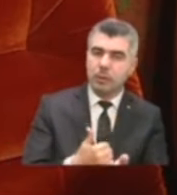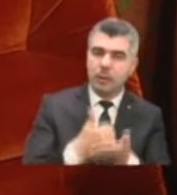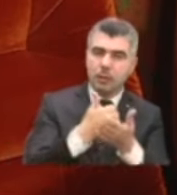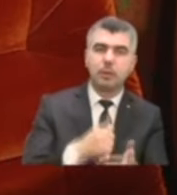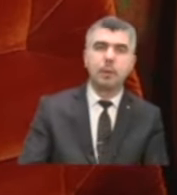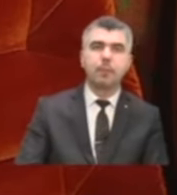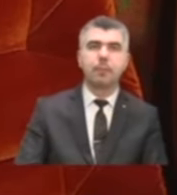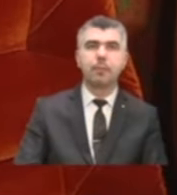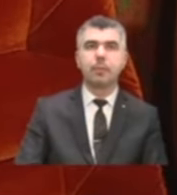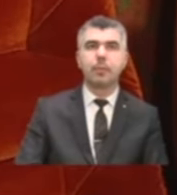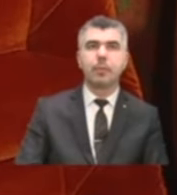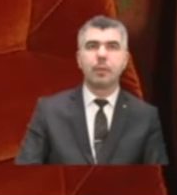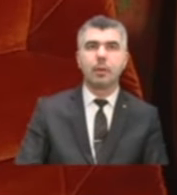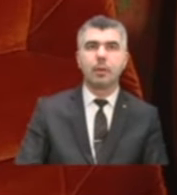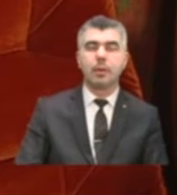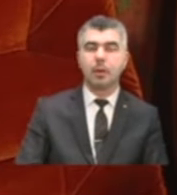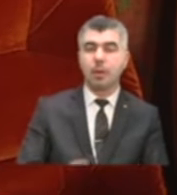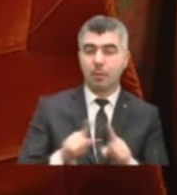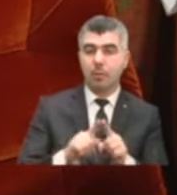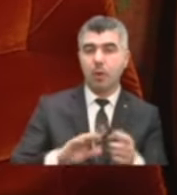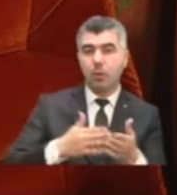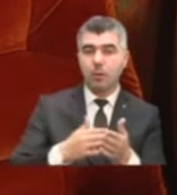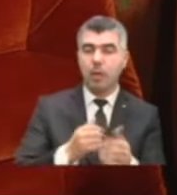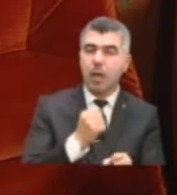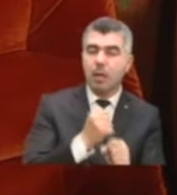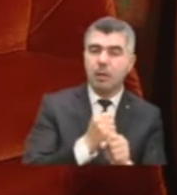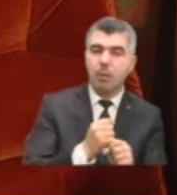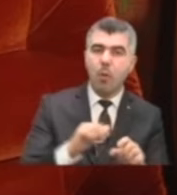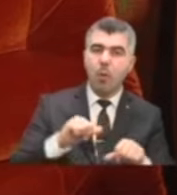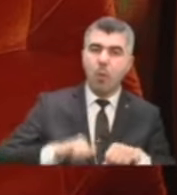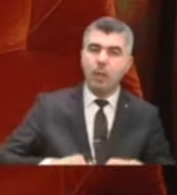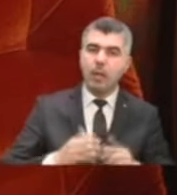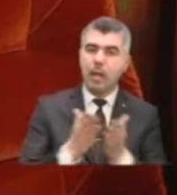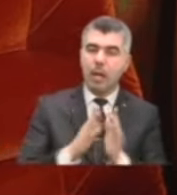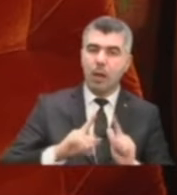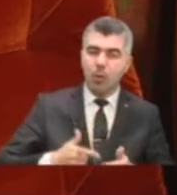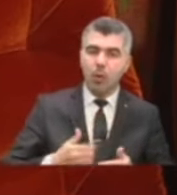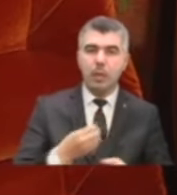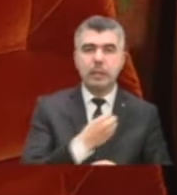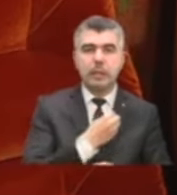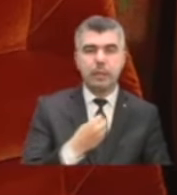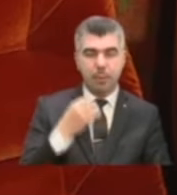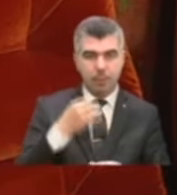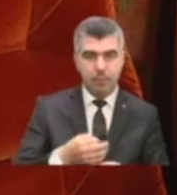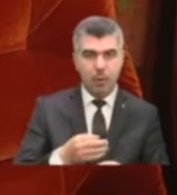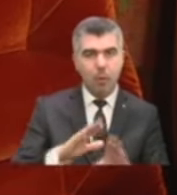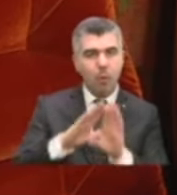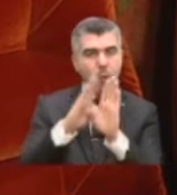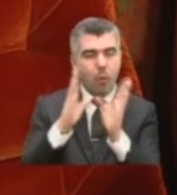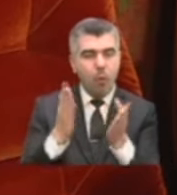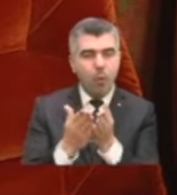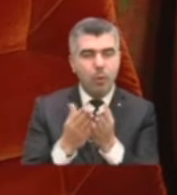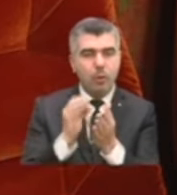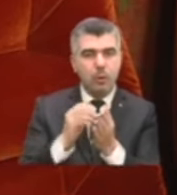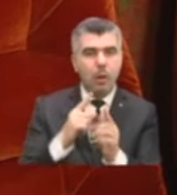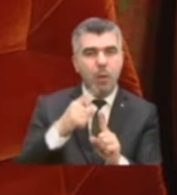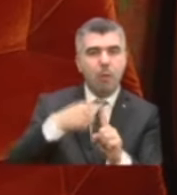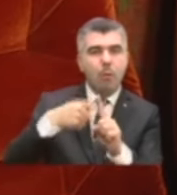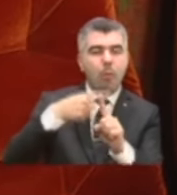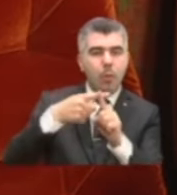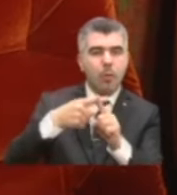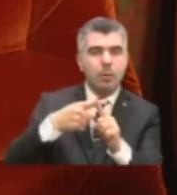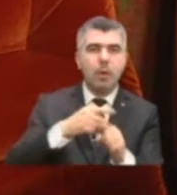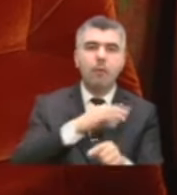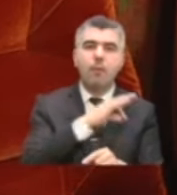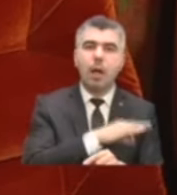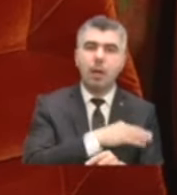بالنسبة لما تبقى نحن كنشتغلوا مع وزارة التعليم، مع وزارة الصحة، مع القطاعات كلها باش يكون أكبر عدد